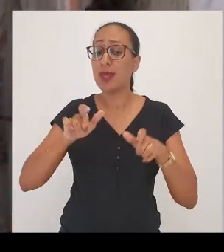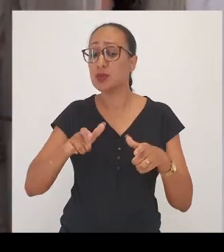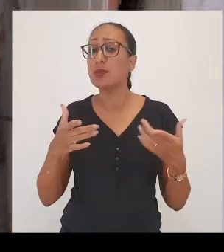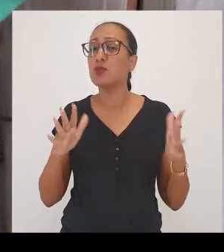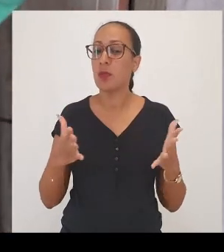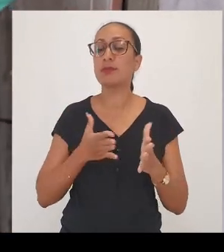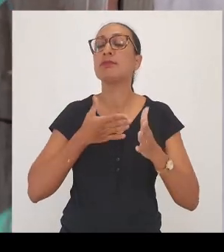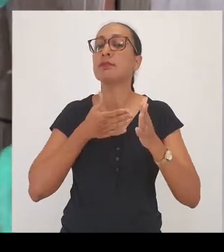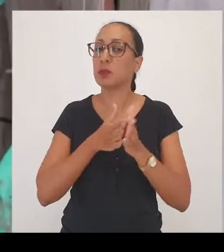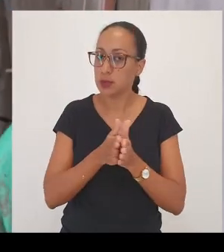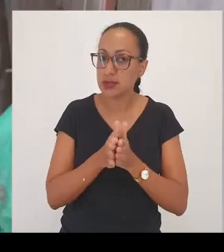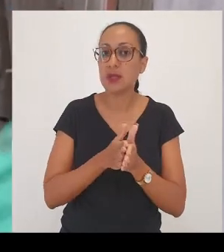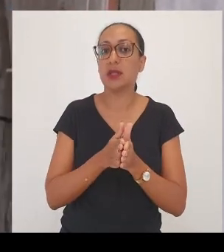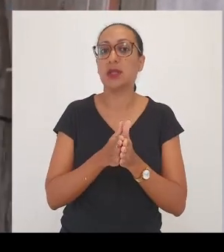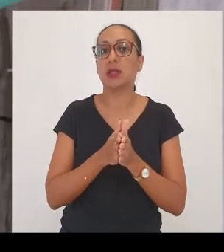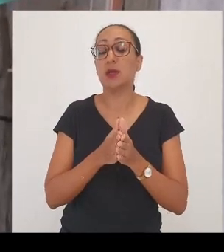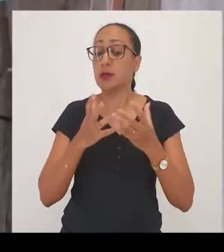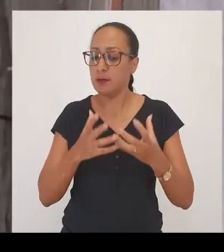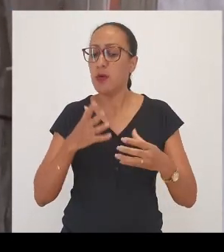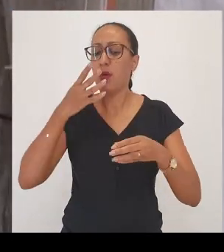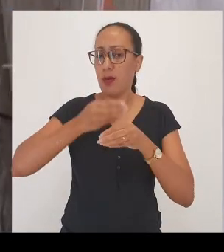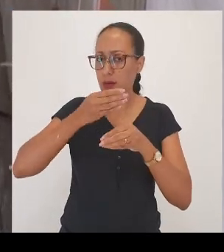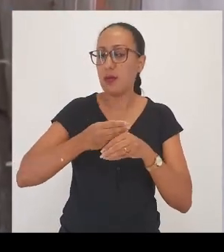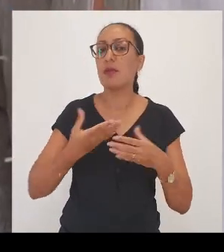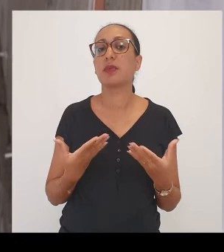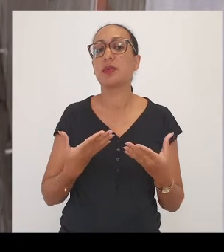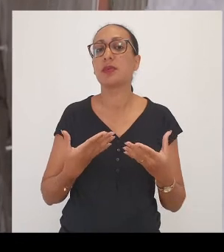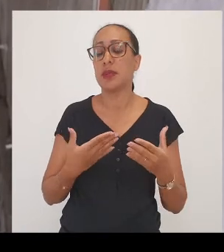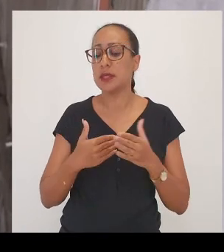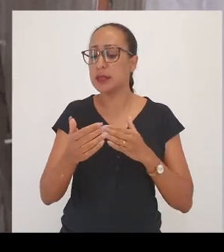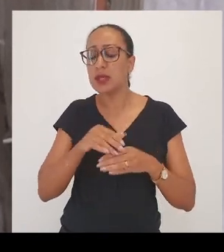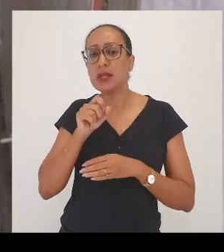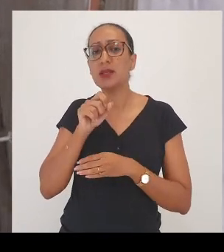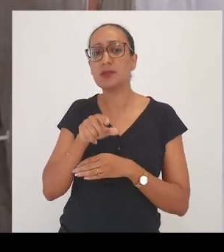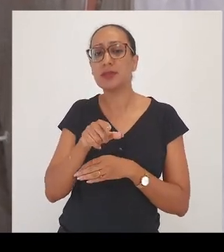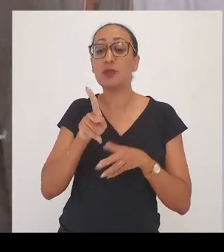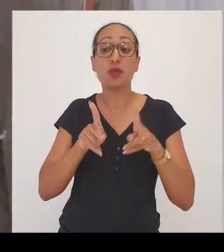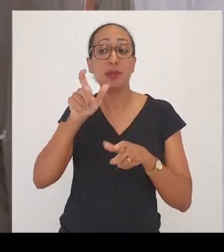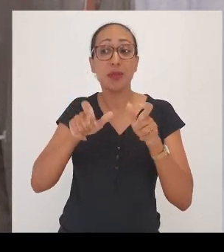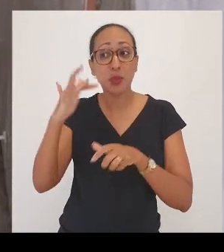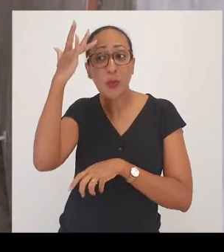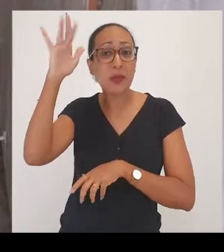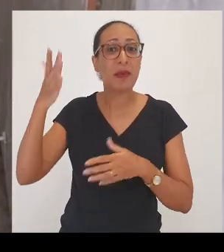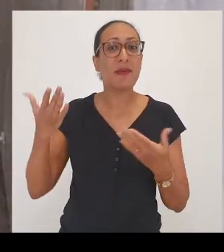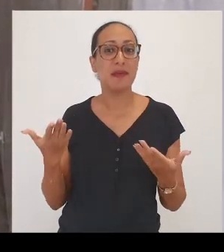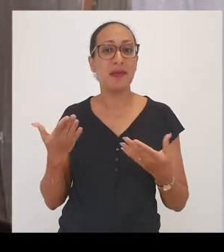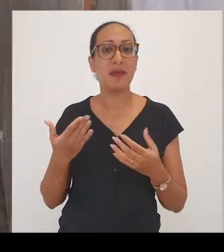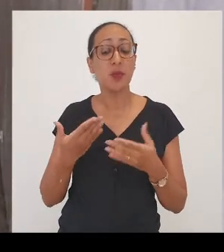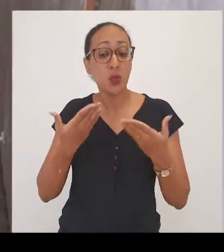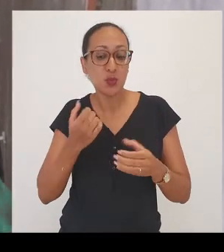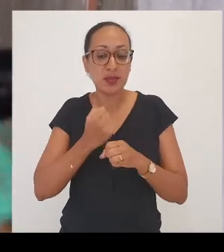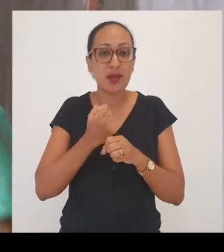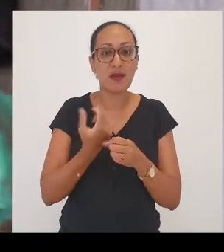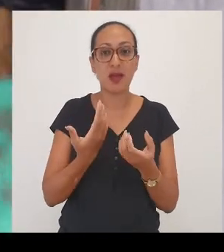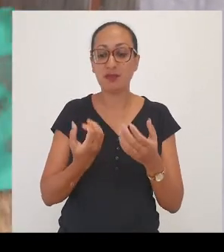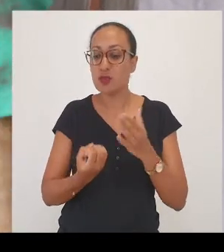besoin de personnel motivé, prêt à se former. C'est-à-dire que c'est un métier qui est, à mon sens, probablement méconnu. Aujourd'hui, nous